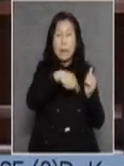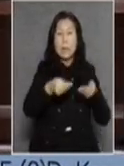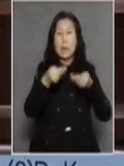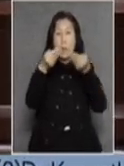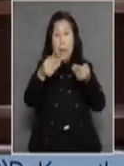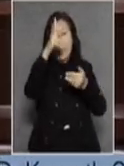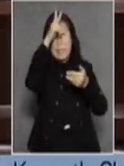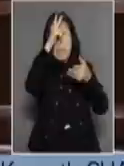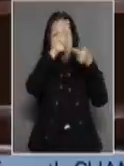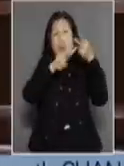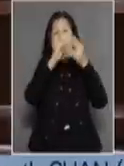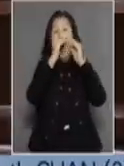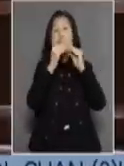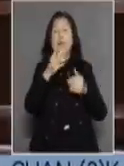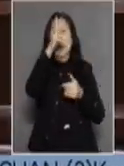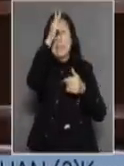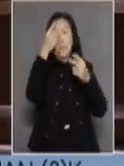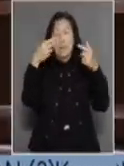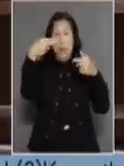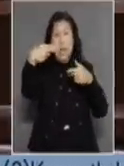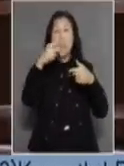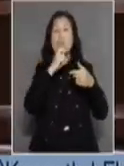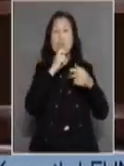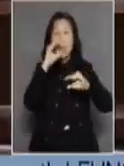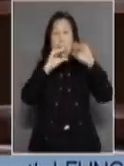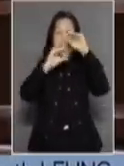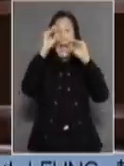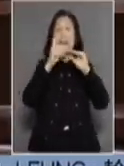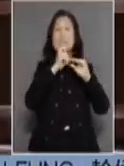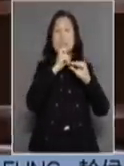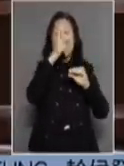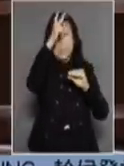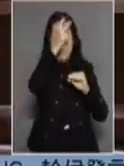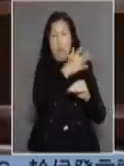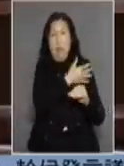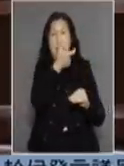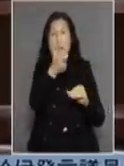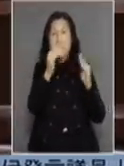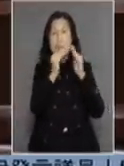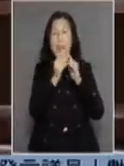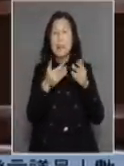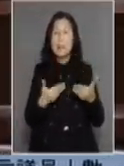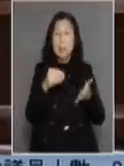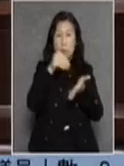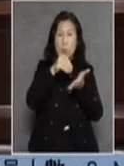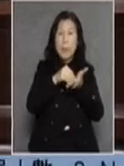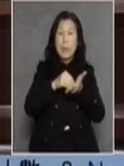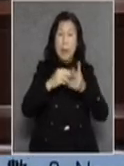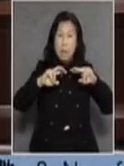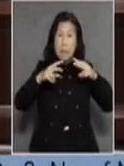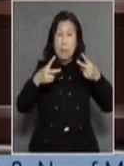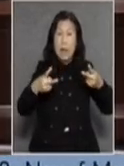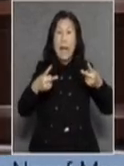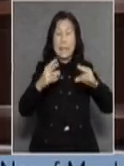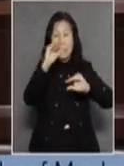房委和房協來到興建資助房屋，更加附以確保發展商不囤